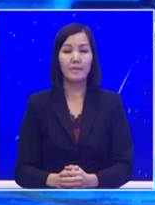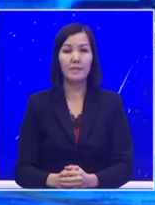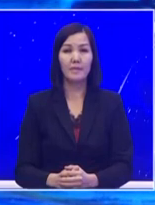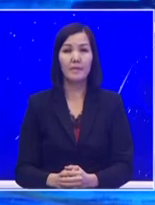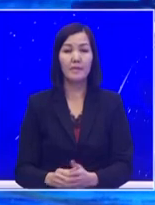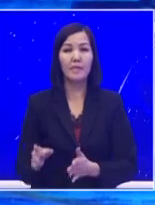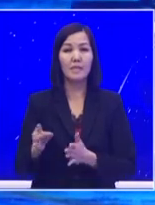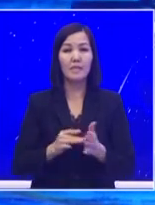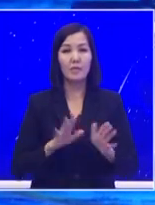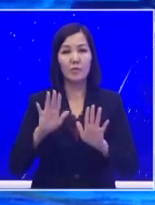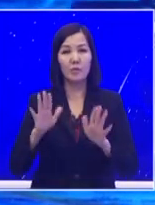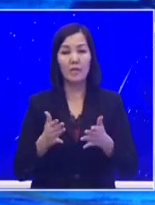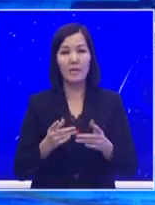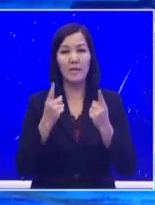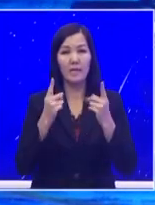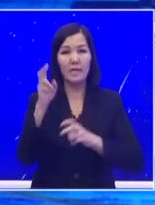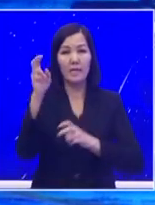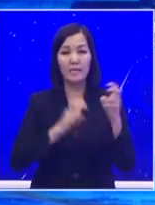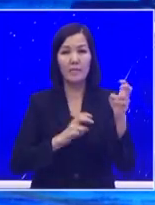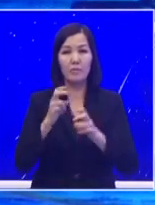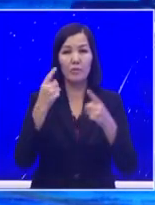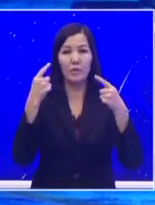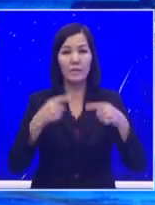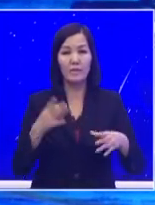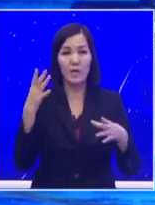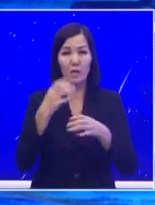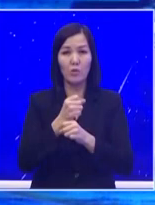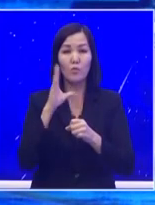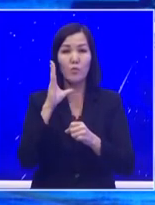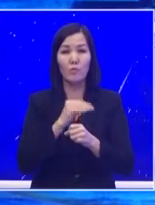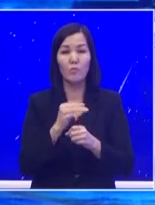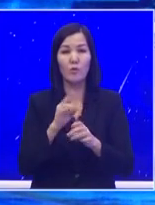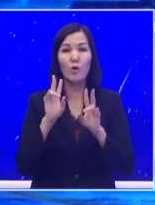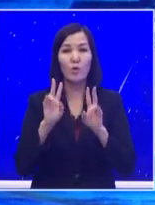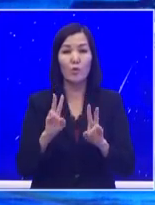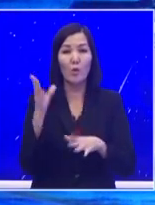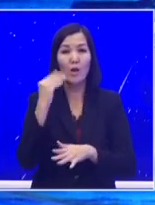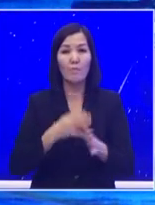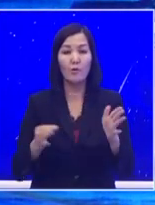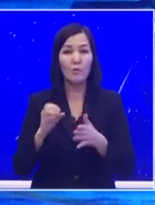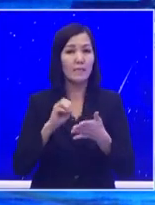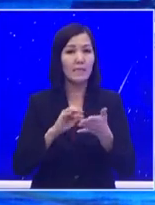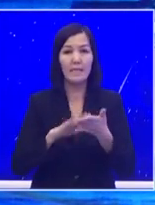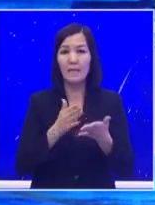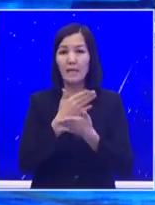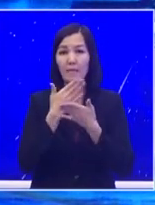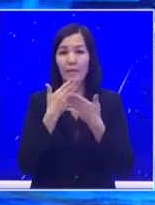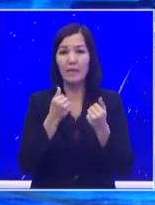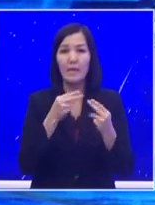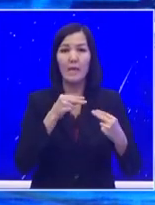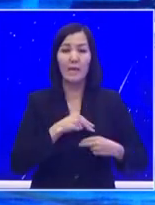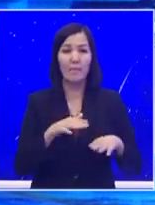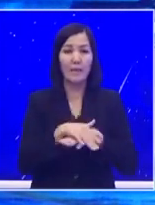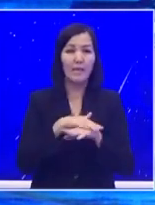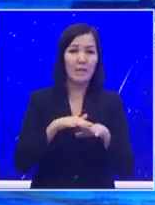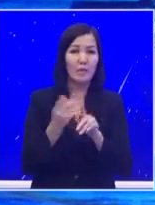Төтінші жағдайға байланысты кәсіпорындарда қысқартулар жүргізілуі мүмкін. Бірақ мұндай дерек Алматы облысында тіркелмеген. Яғни еңбек